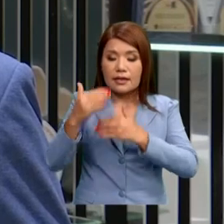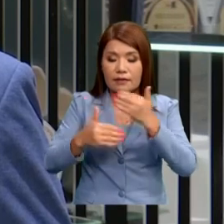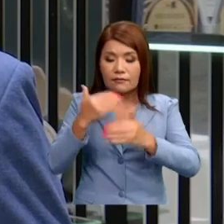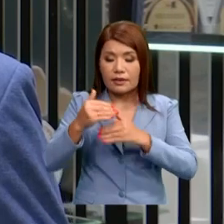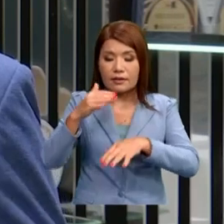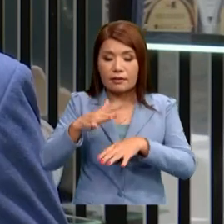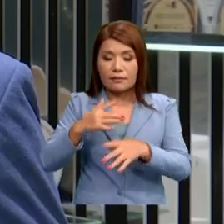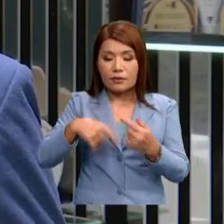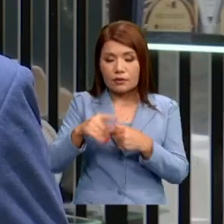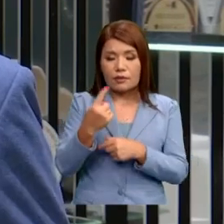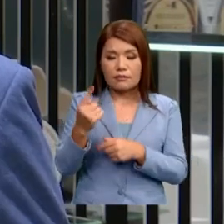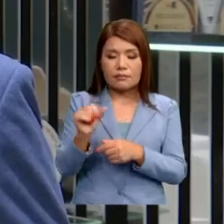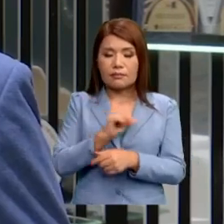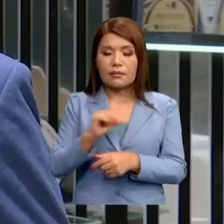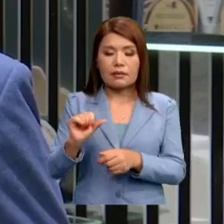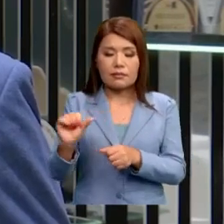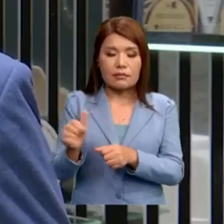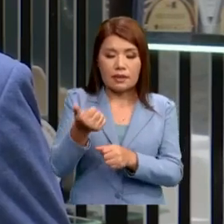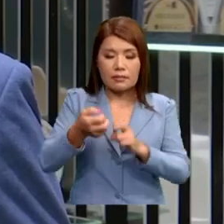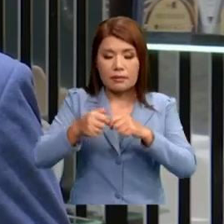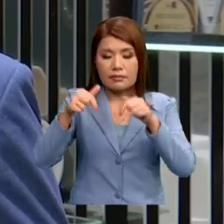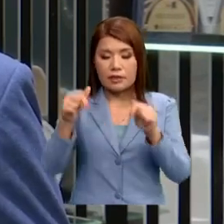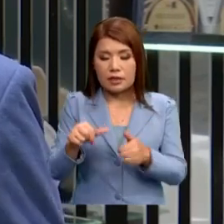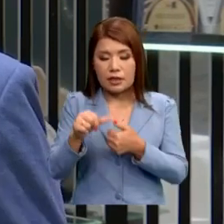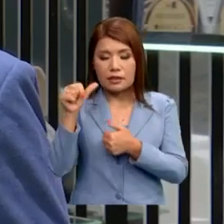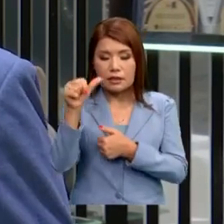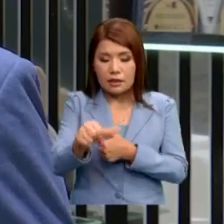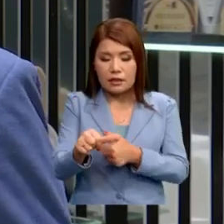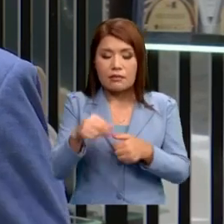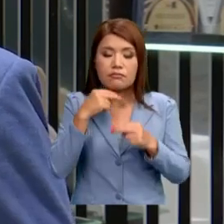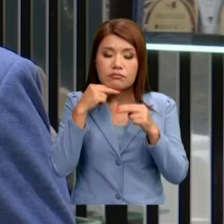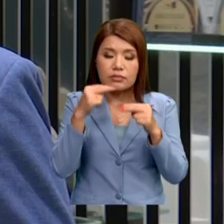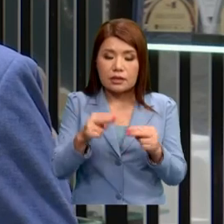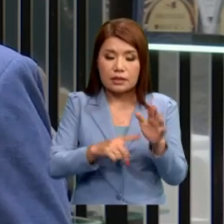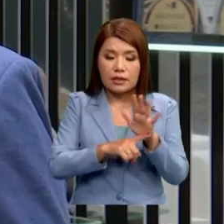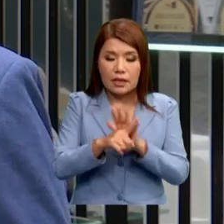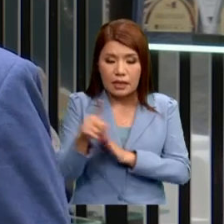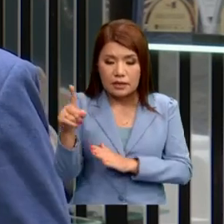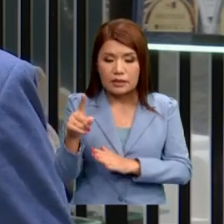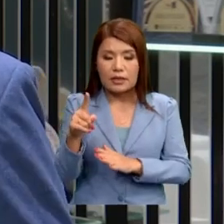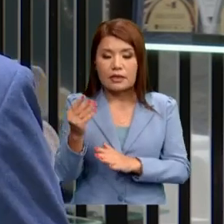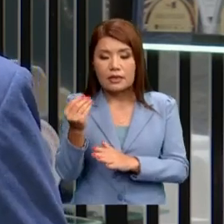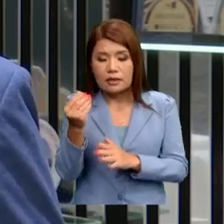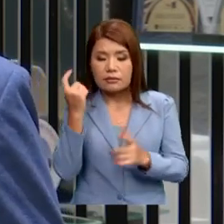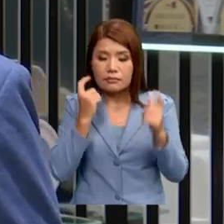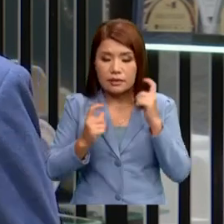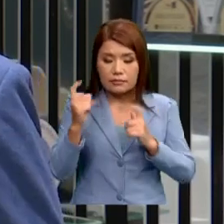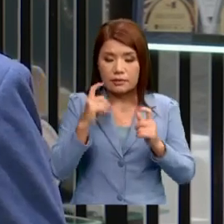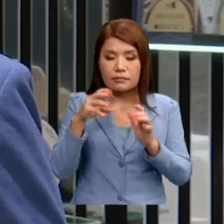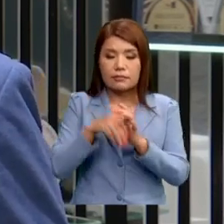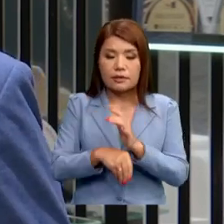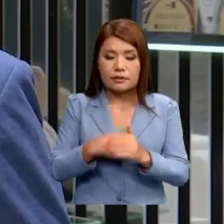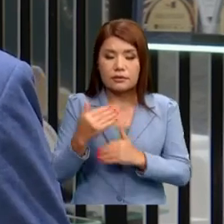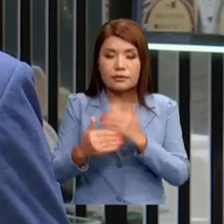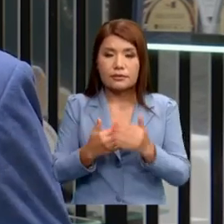очередь, также один из первых финансовых институтов в стране, кто также начал уделять пристальное внимание вопросам устойчивого